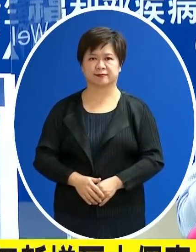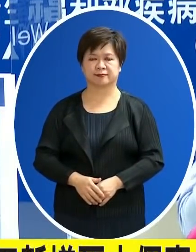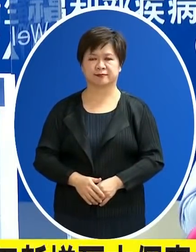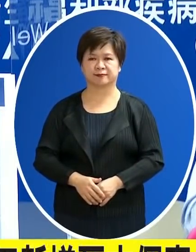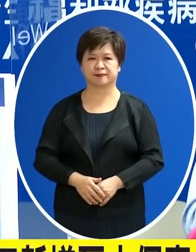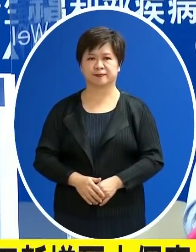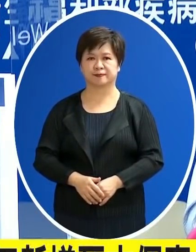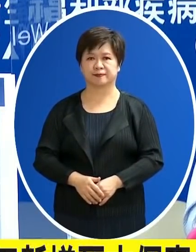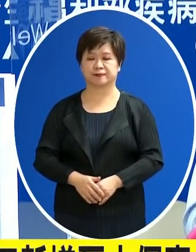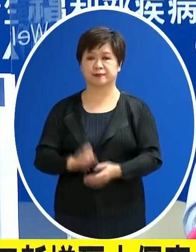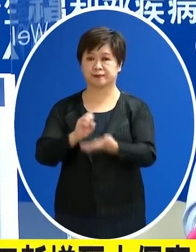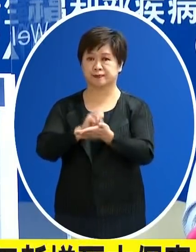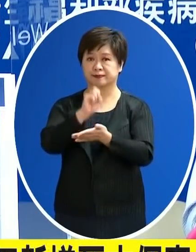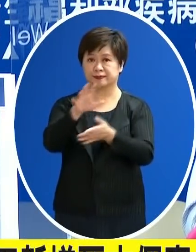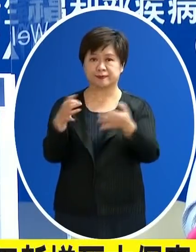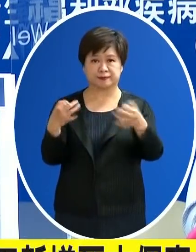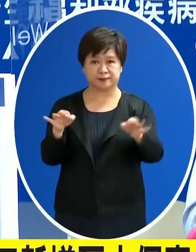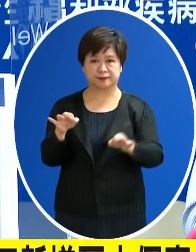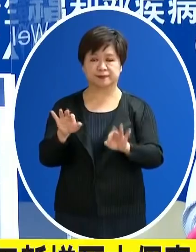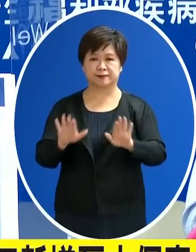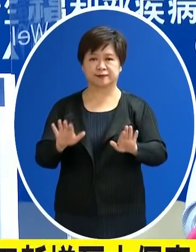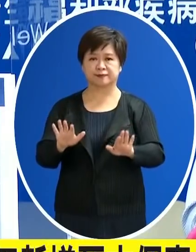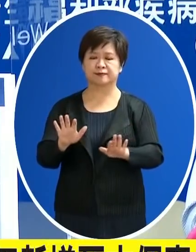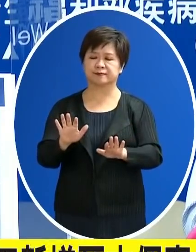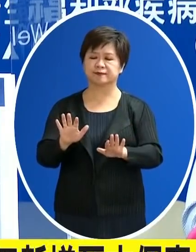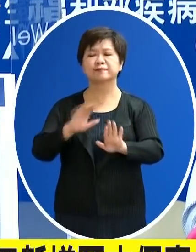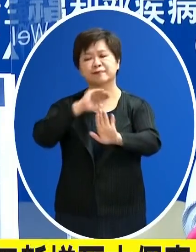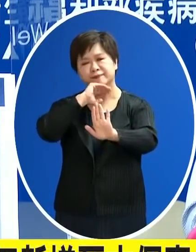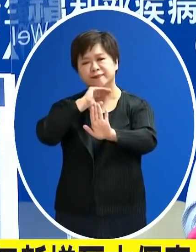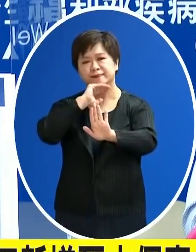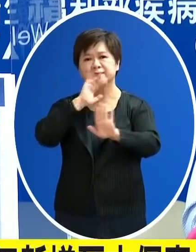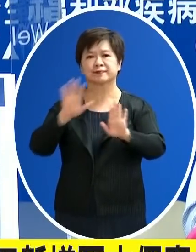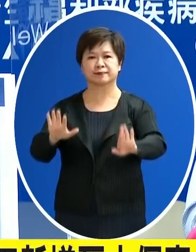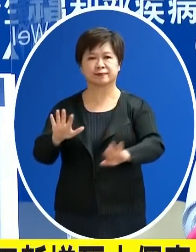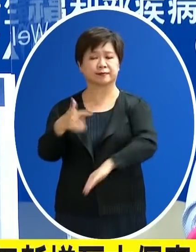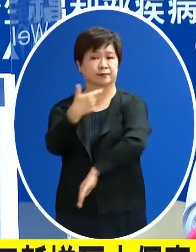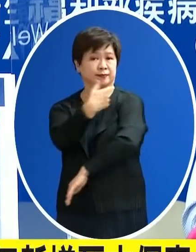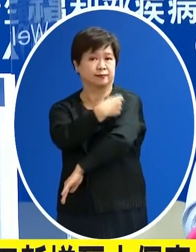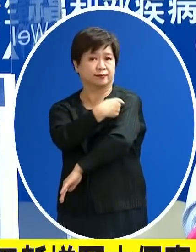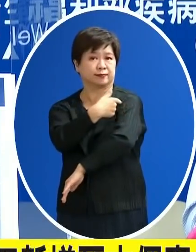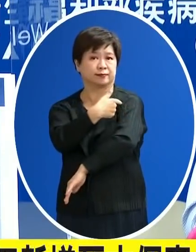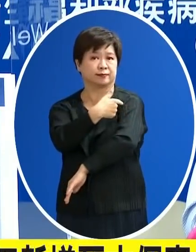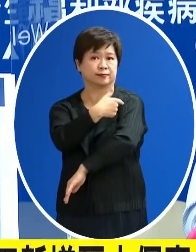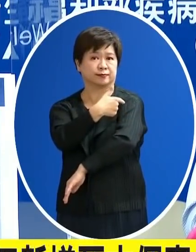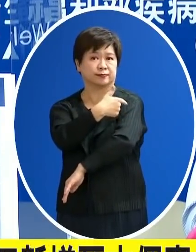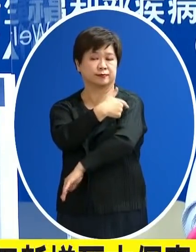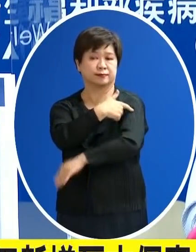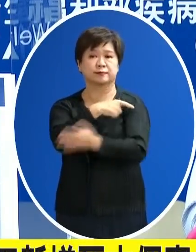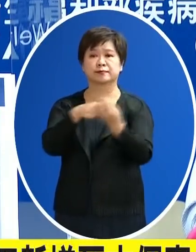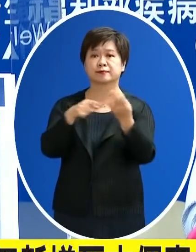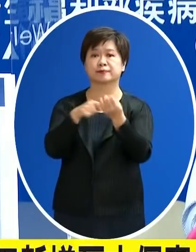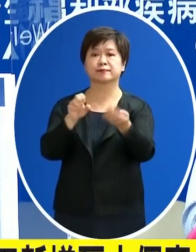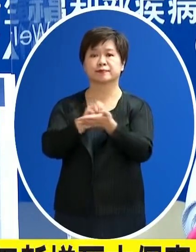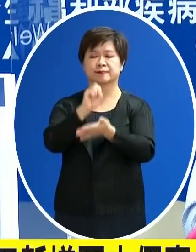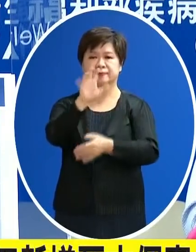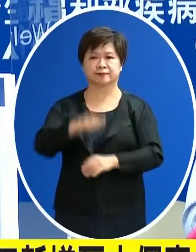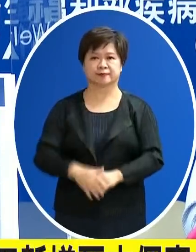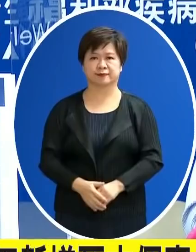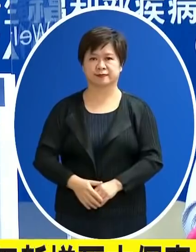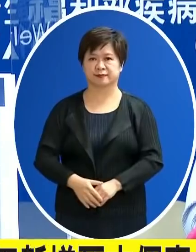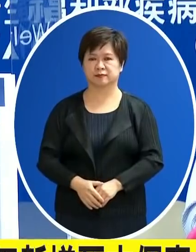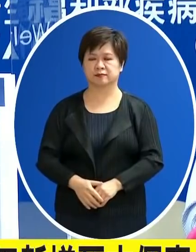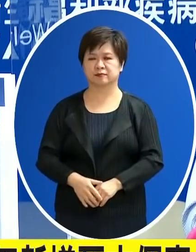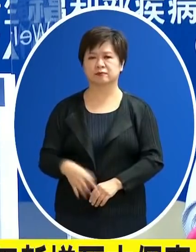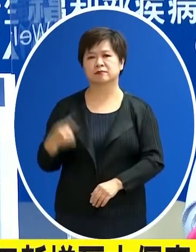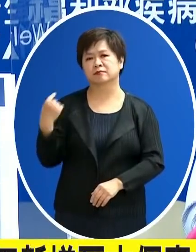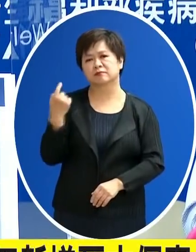好，那我们今天就先跟大家报告到这里哈啊，那还有今天打疫苗的哈，我们打疫苗的昨天也打的不